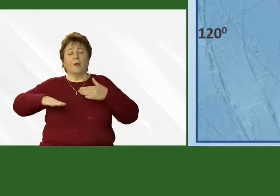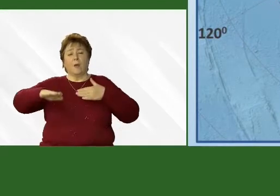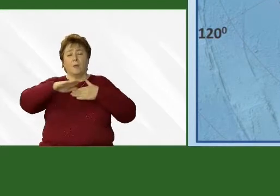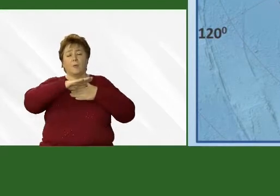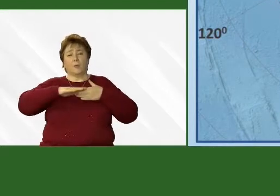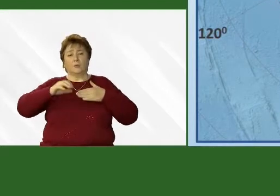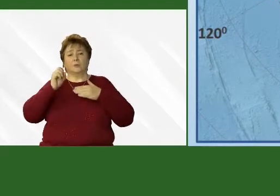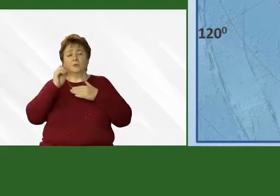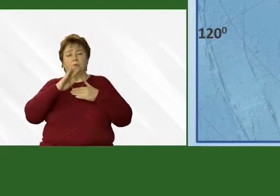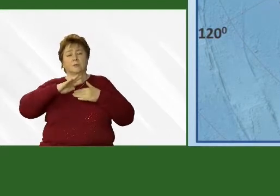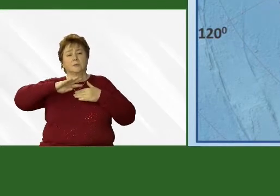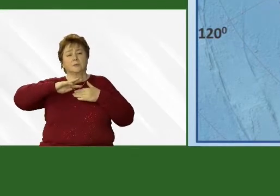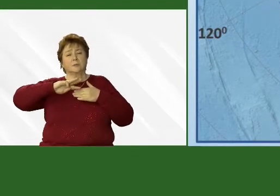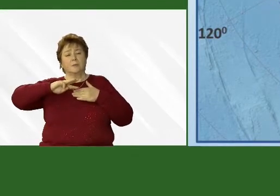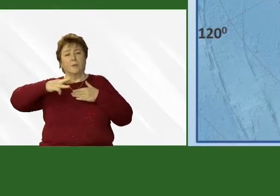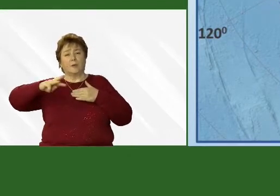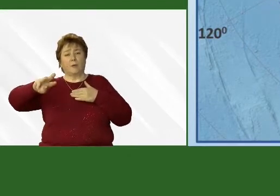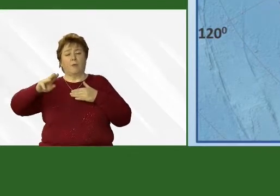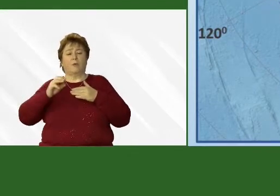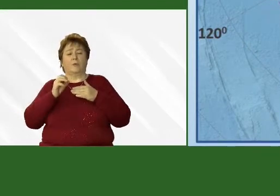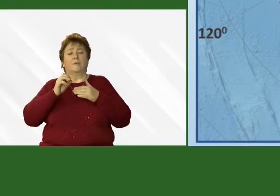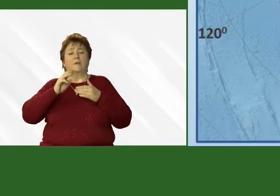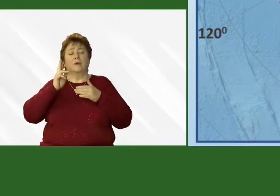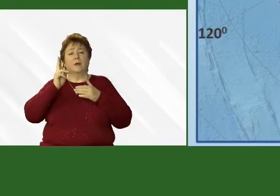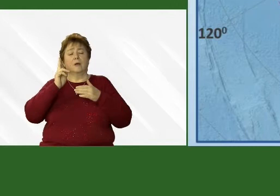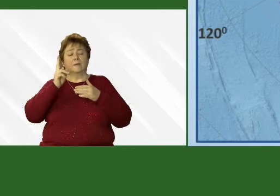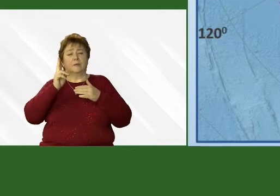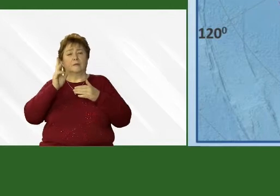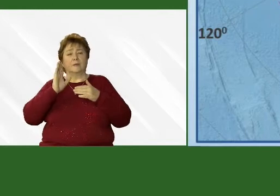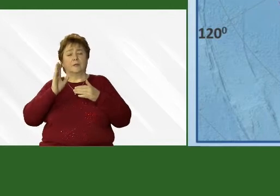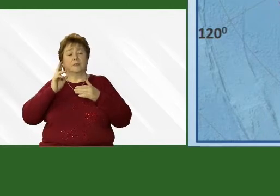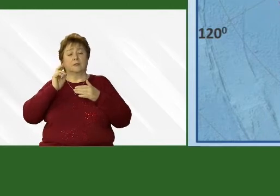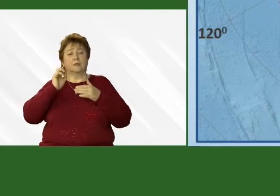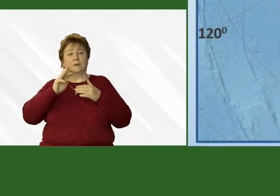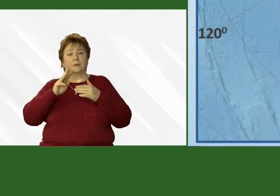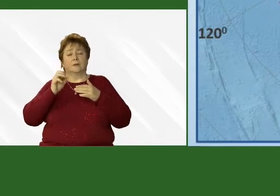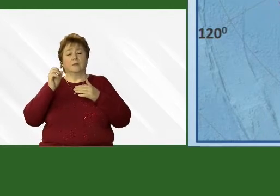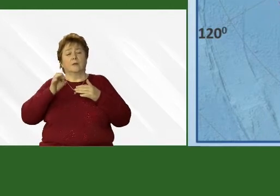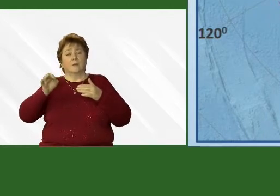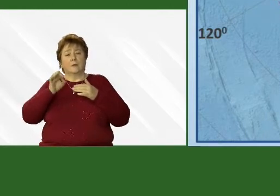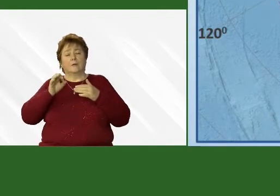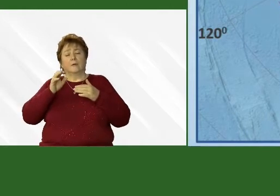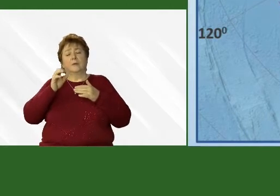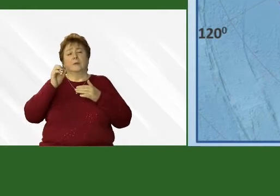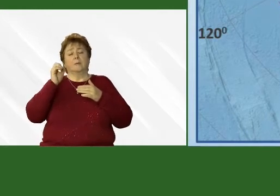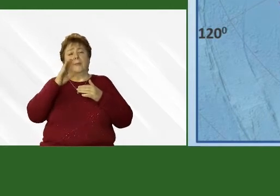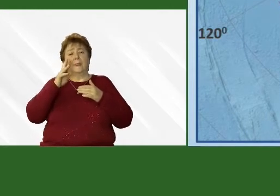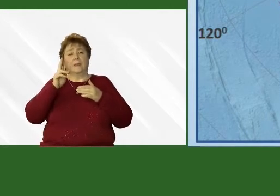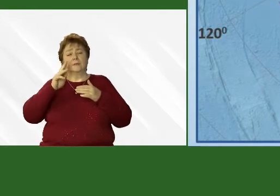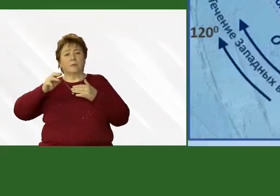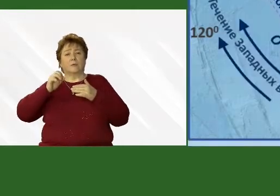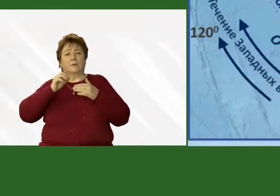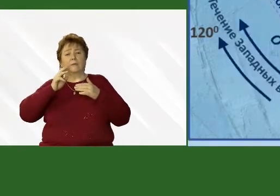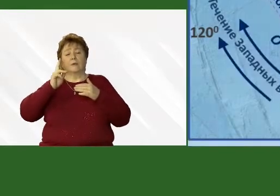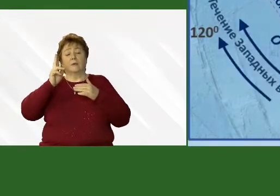Площадь 14 миллионов квадратных километров с островами 15,5 миллиона квадратных